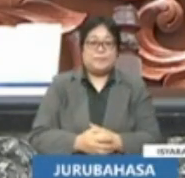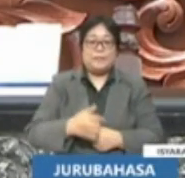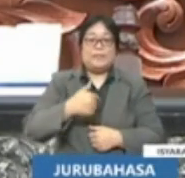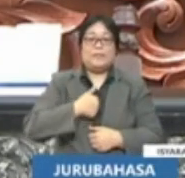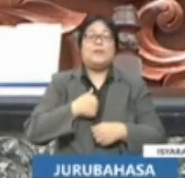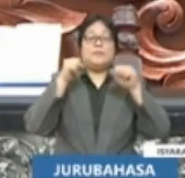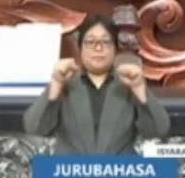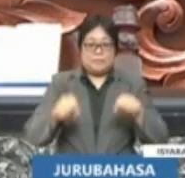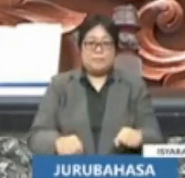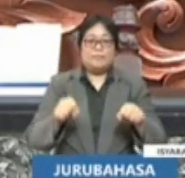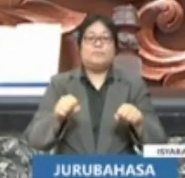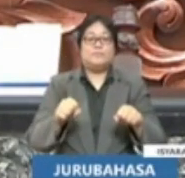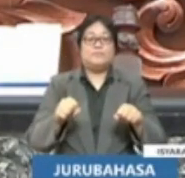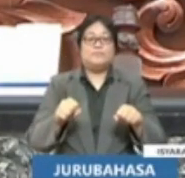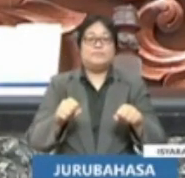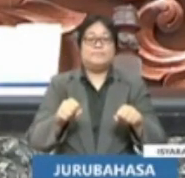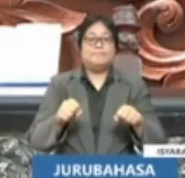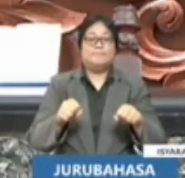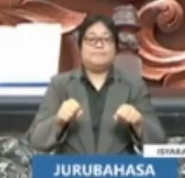Saya benarkan